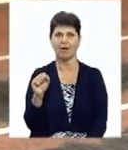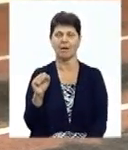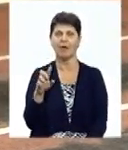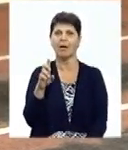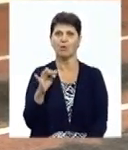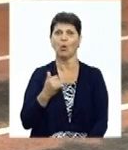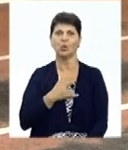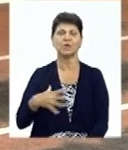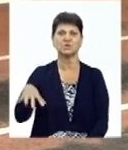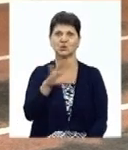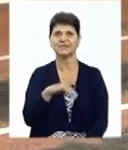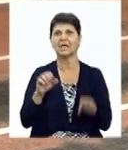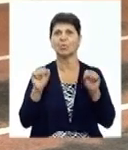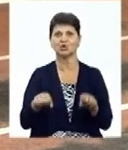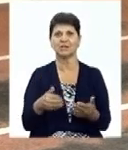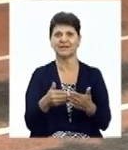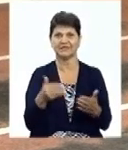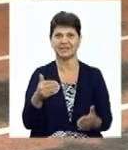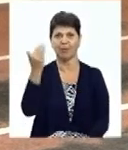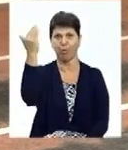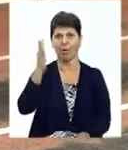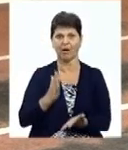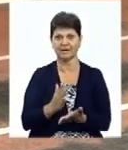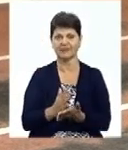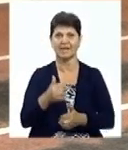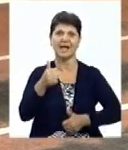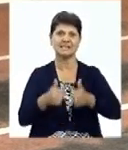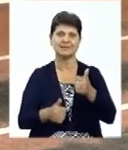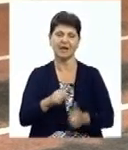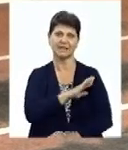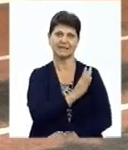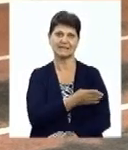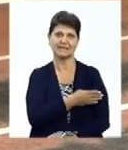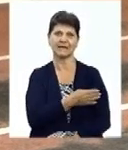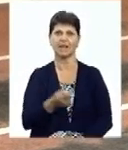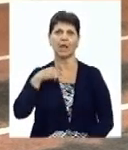бо в нас усіх можливість є від Бога в змаганнях сила духу,